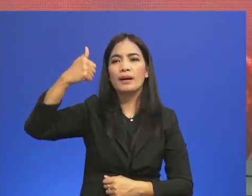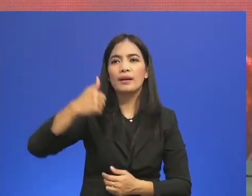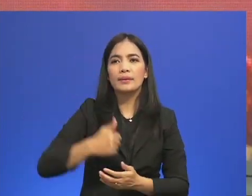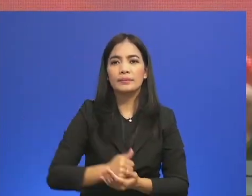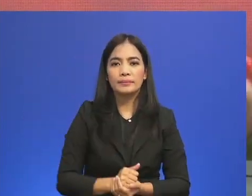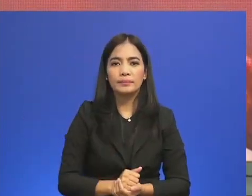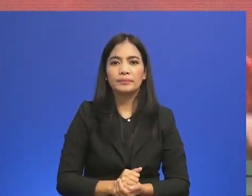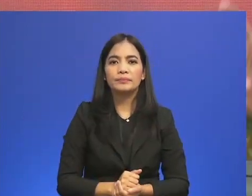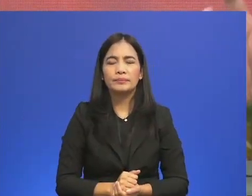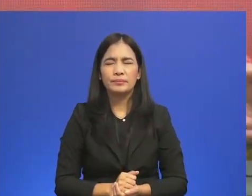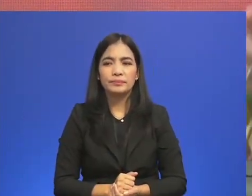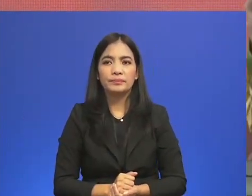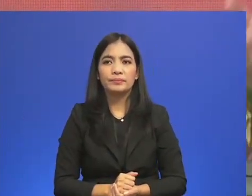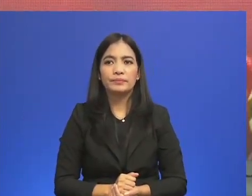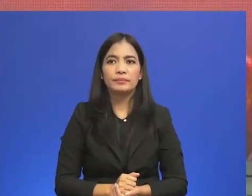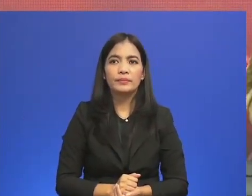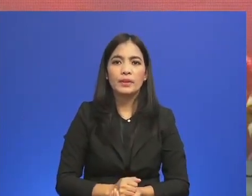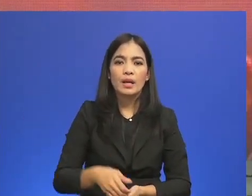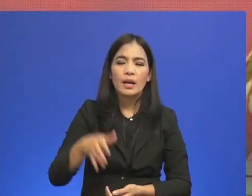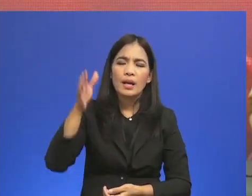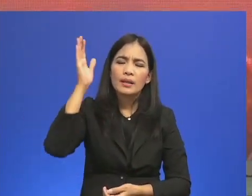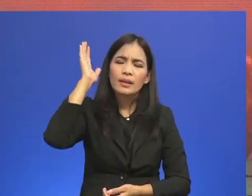Bapa.